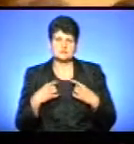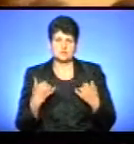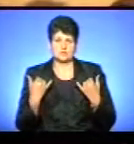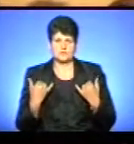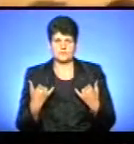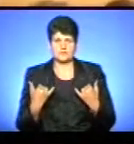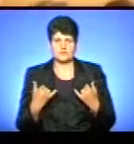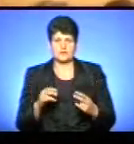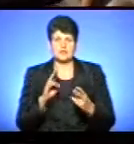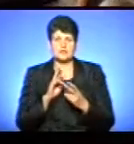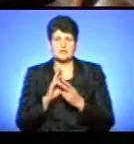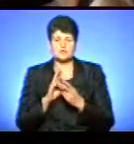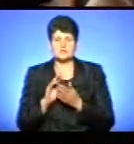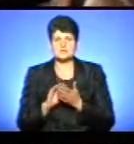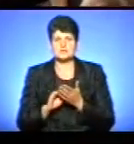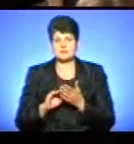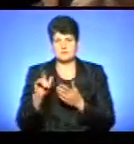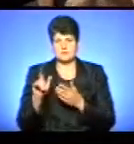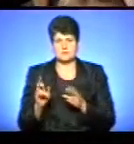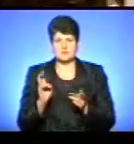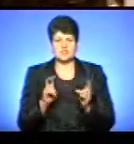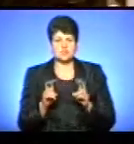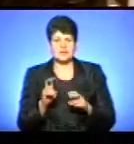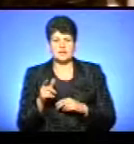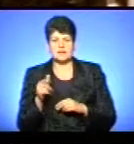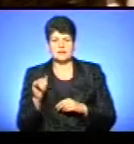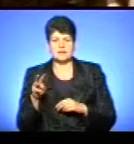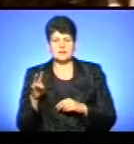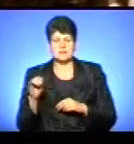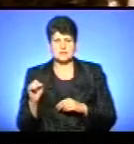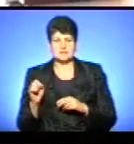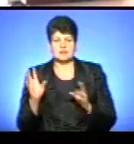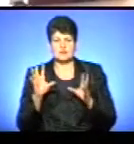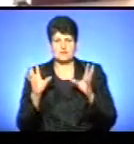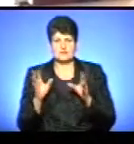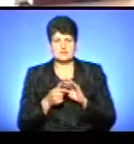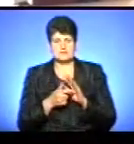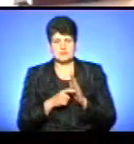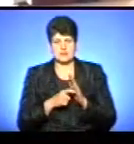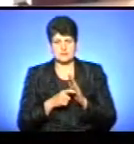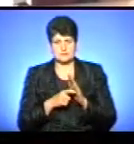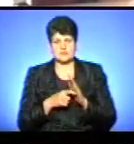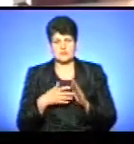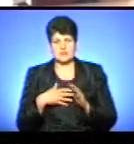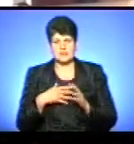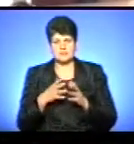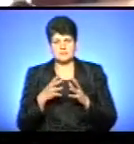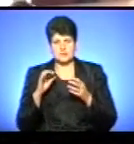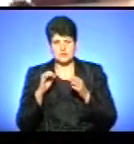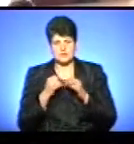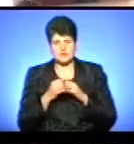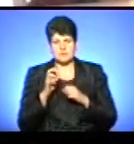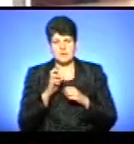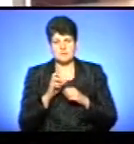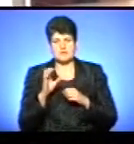На зустріч з письменницею прийшли гімназисти усім класом – 5А. Мені найбільше запам'яталося в книжці «Баба